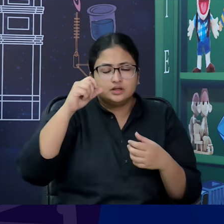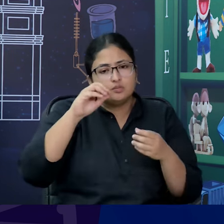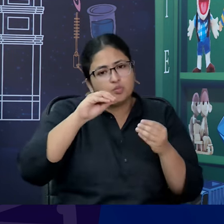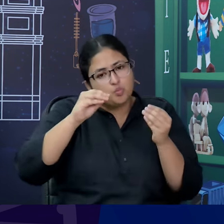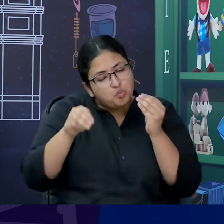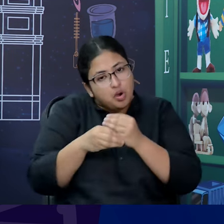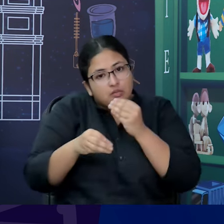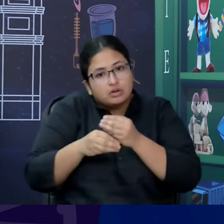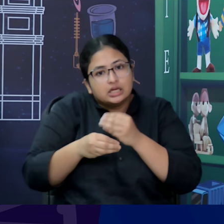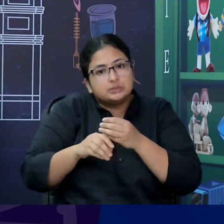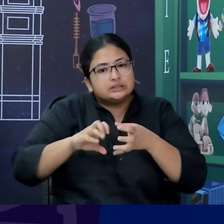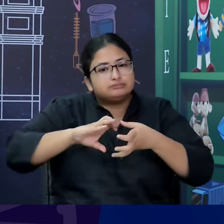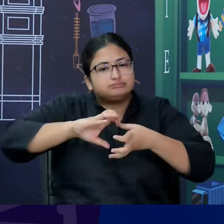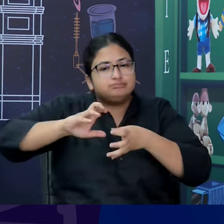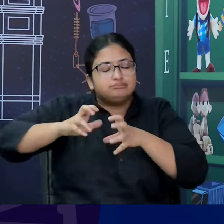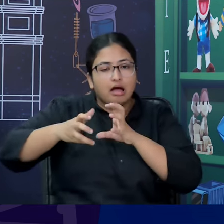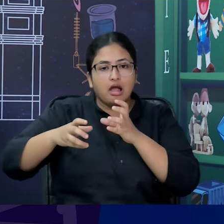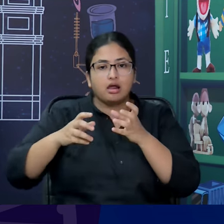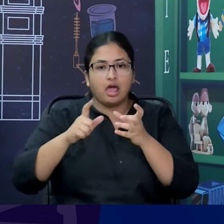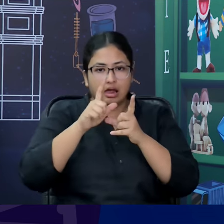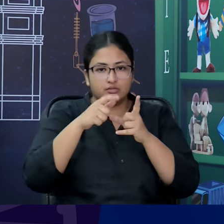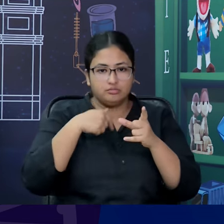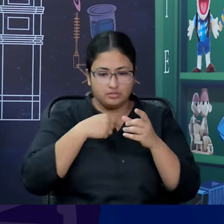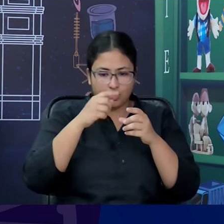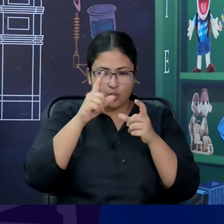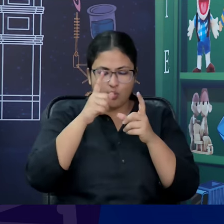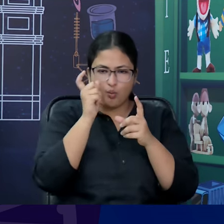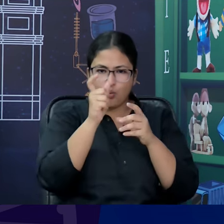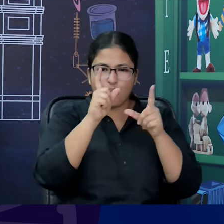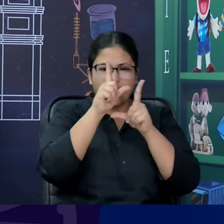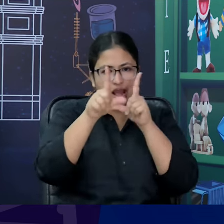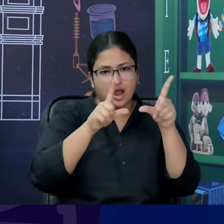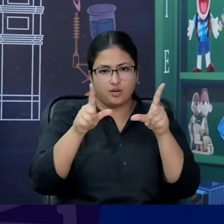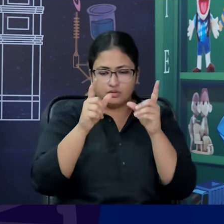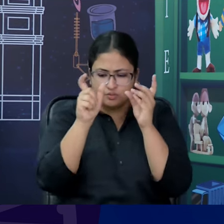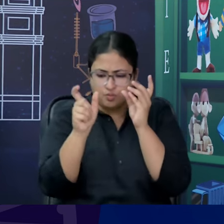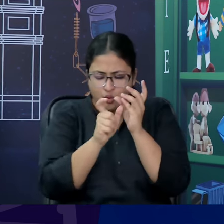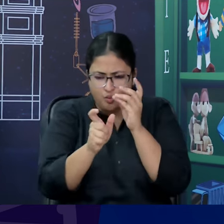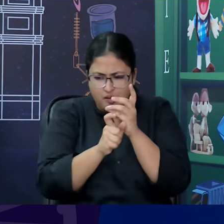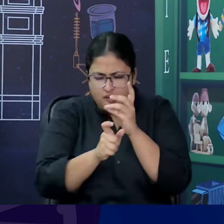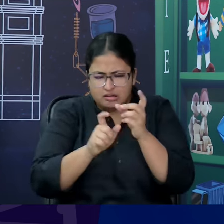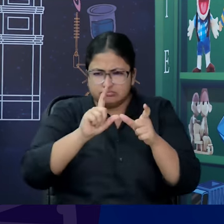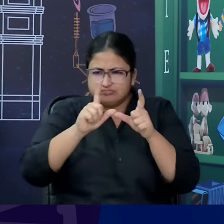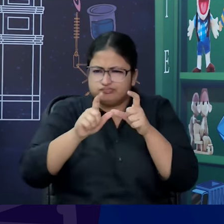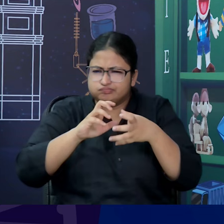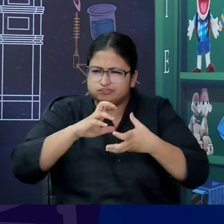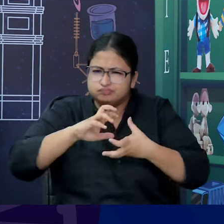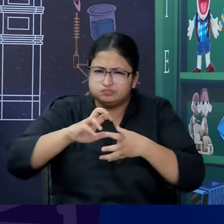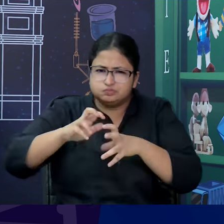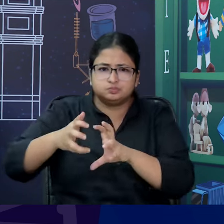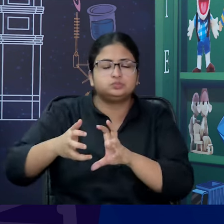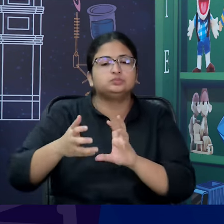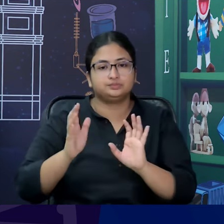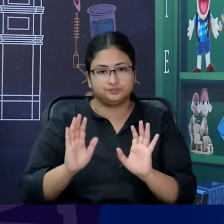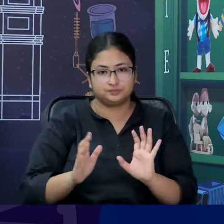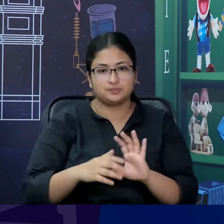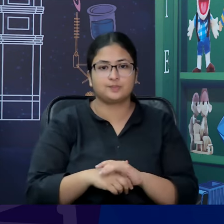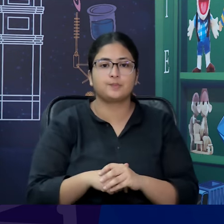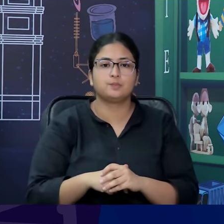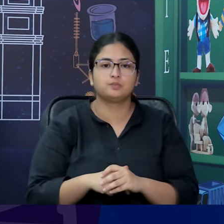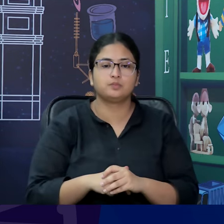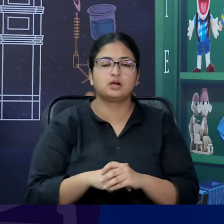इस कर्तव्य पर मुझे सुनाई दे रही थी तमाश बनों की